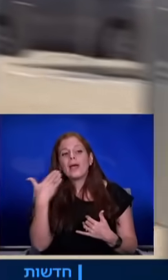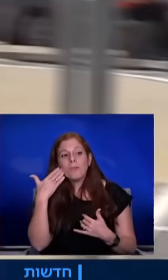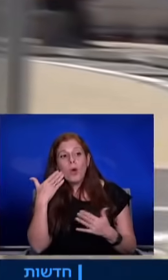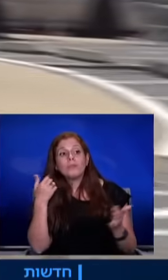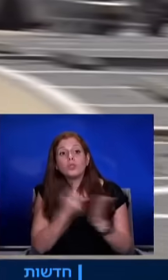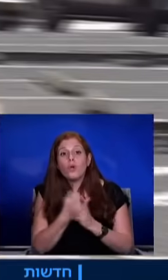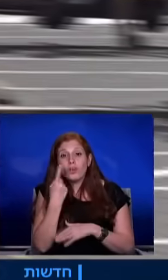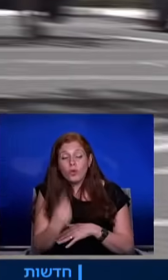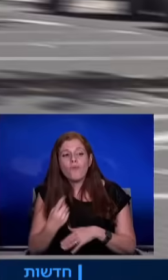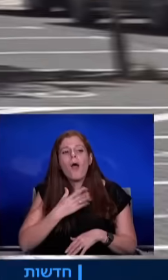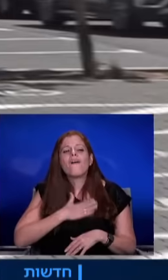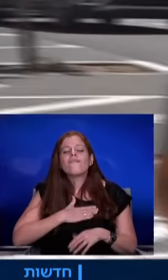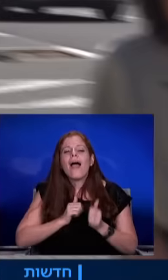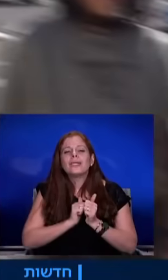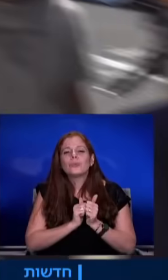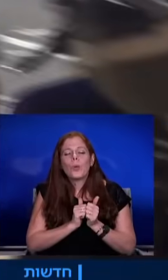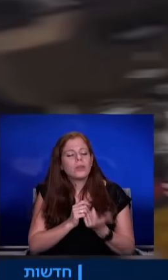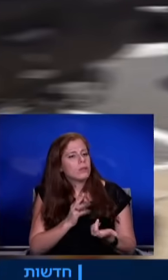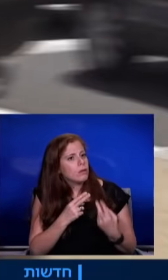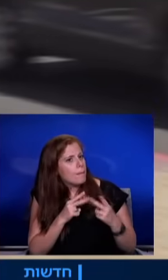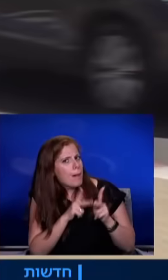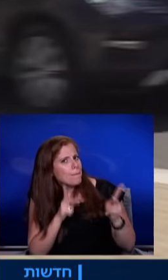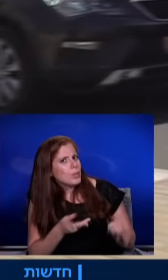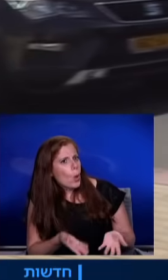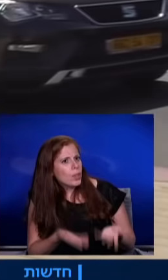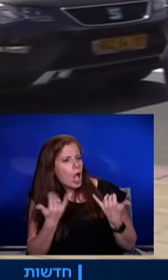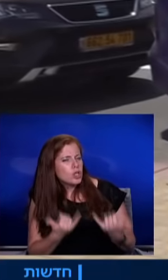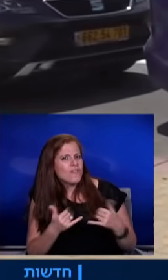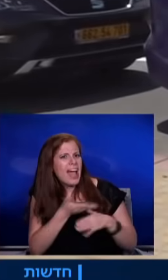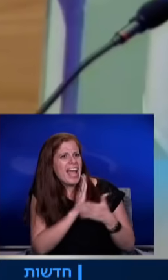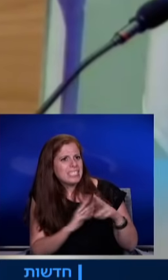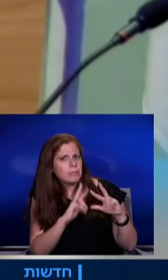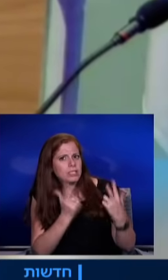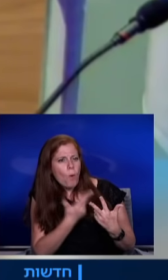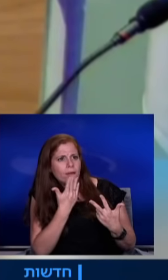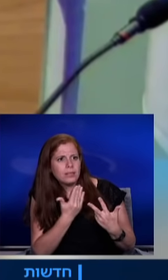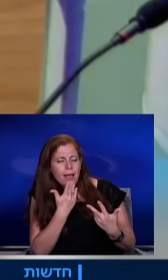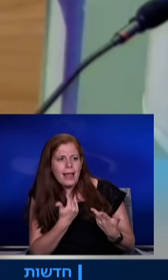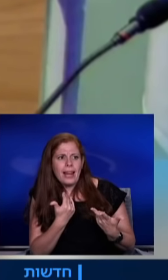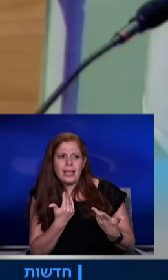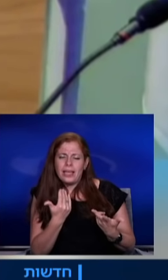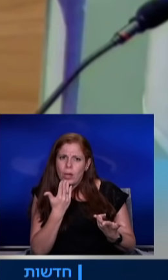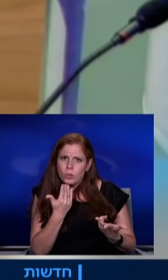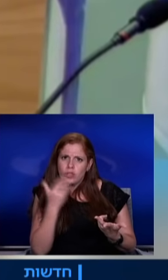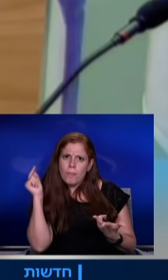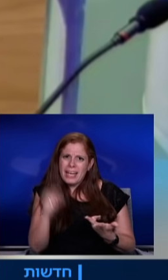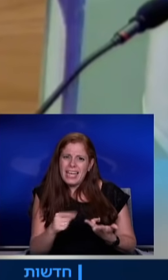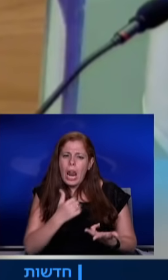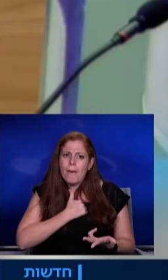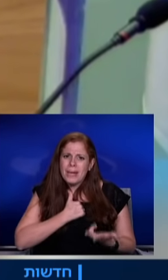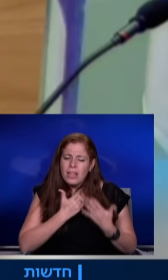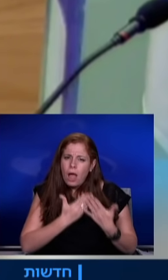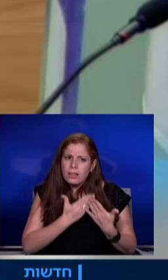וחג הסוכות. מה הפתרון שלכם? אתם שולחים עכשיו את חצי מהציבור הישראלי היהודי שפוקד את בתי הכנסת לרוב